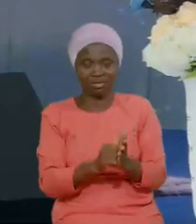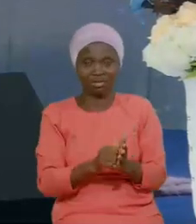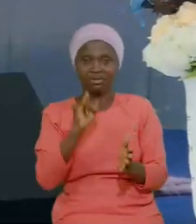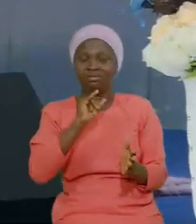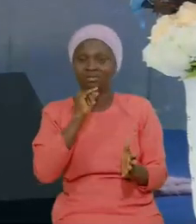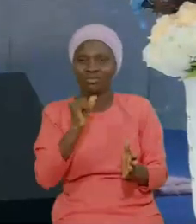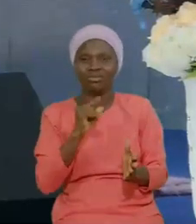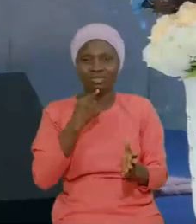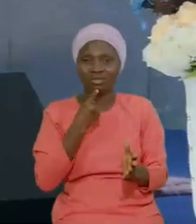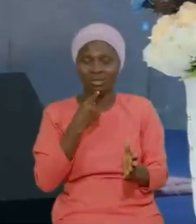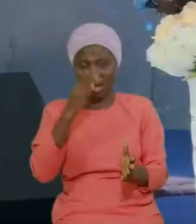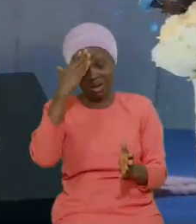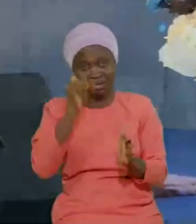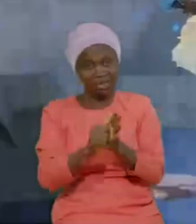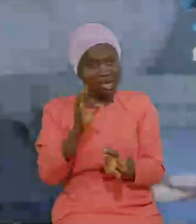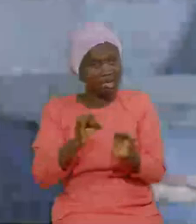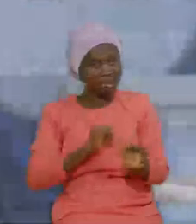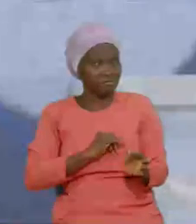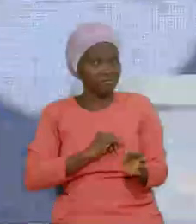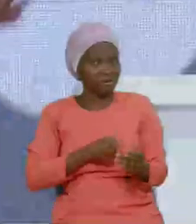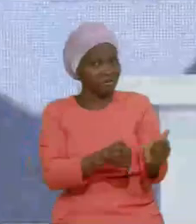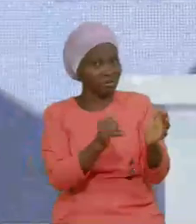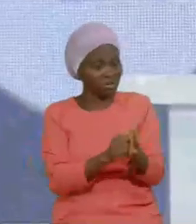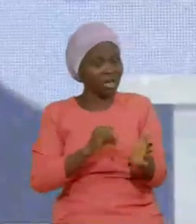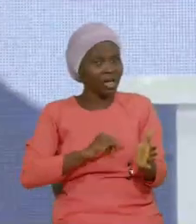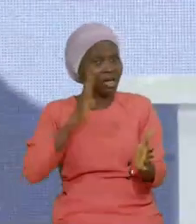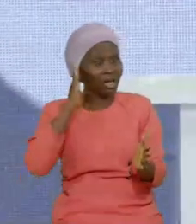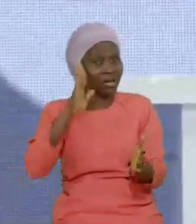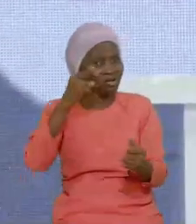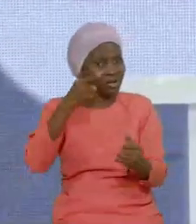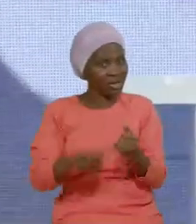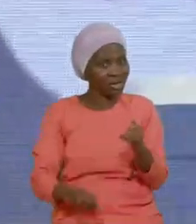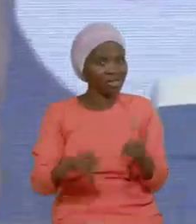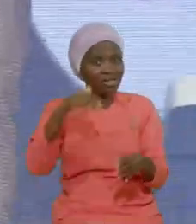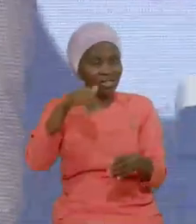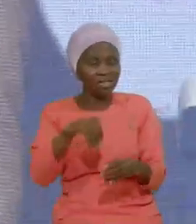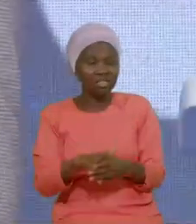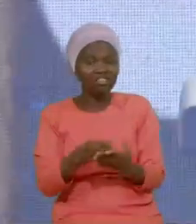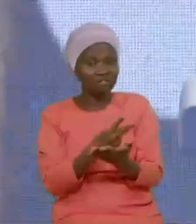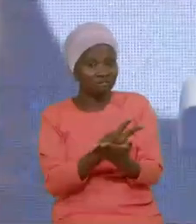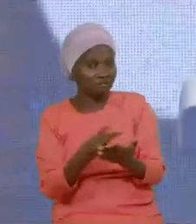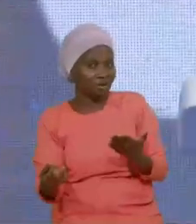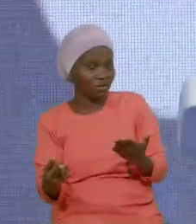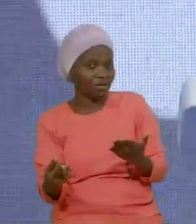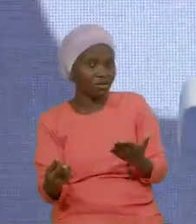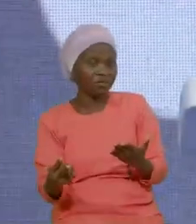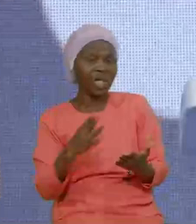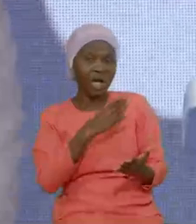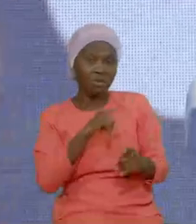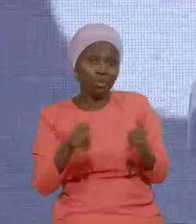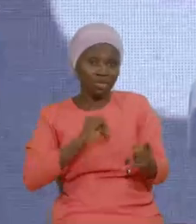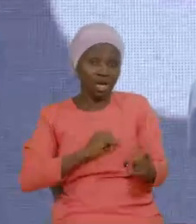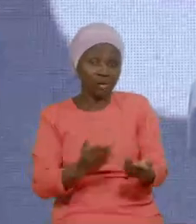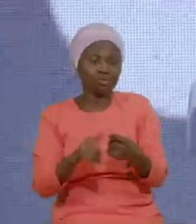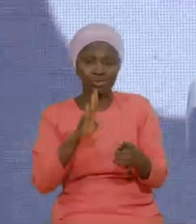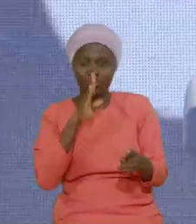I will end up in mediocrity. And I want to be a person that fulfills my